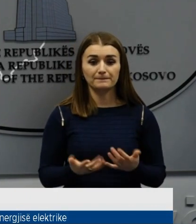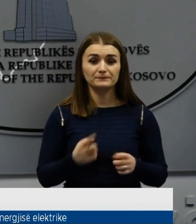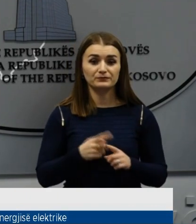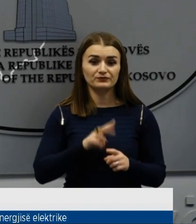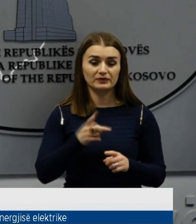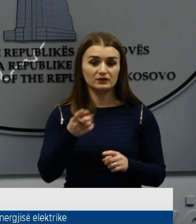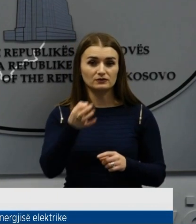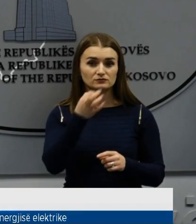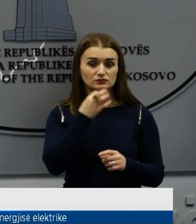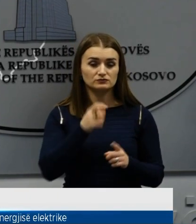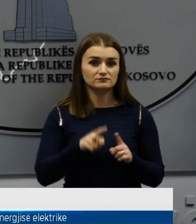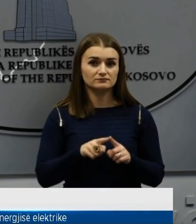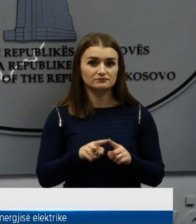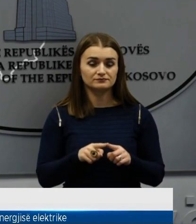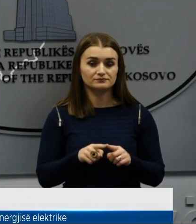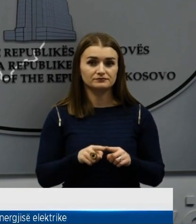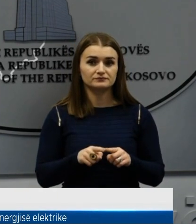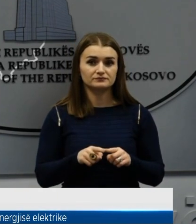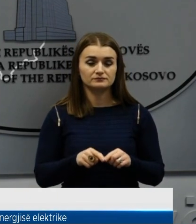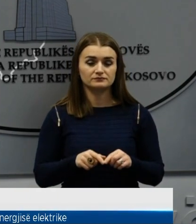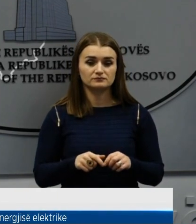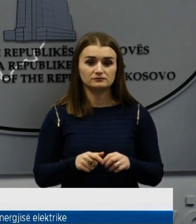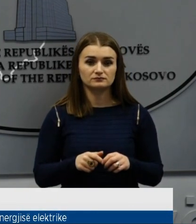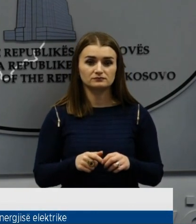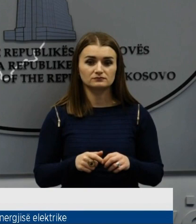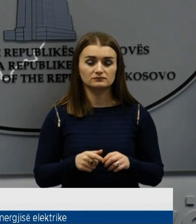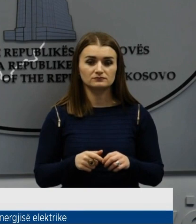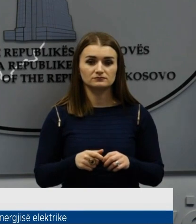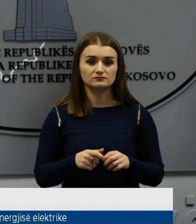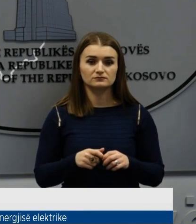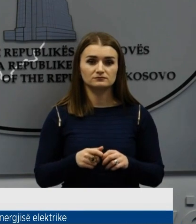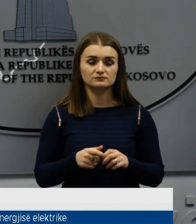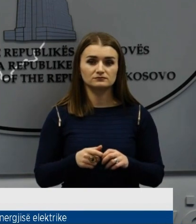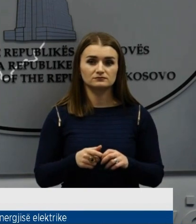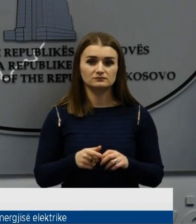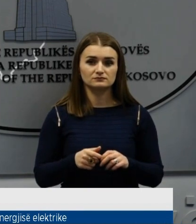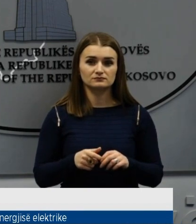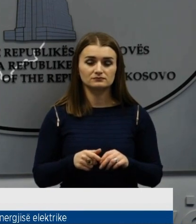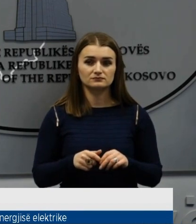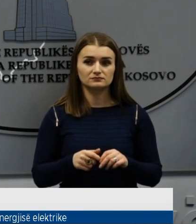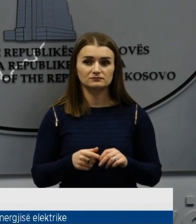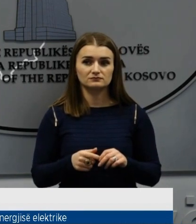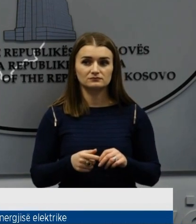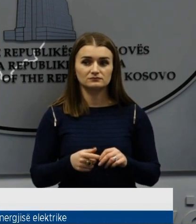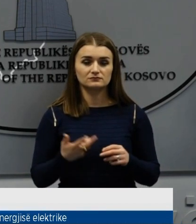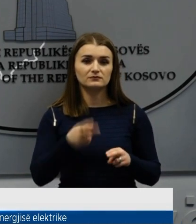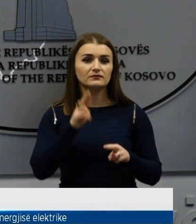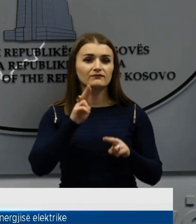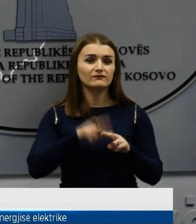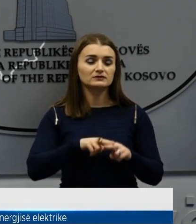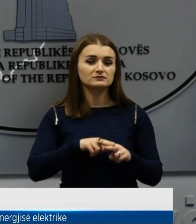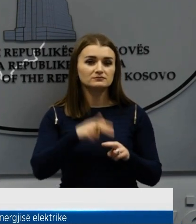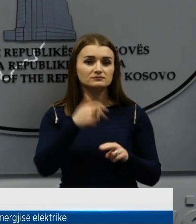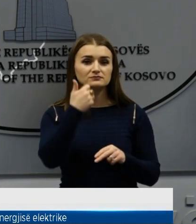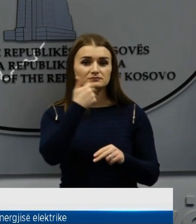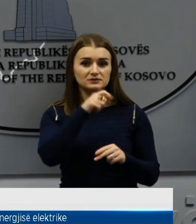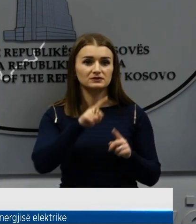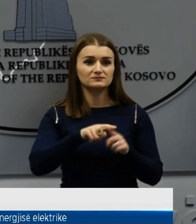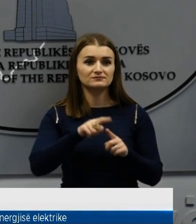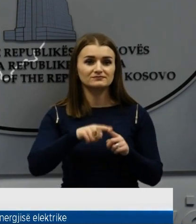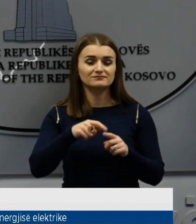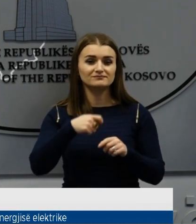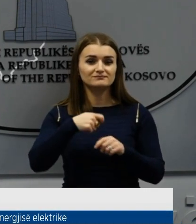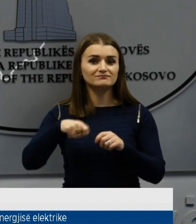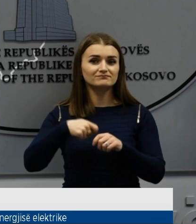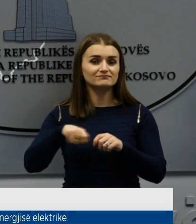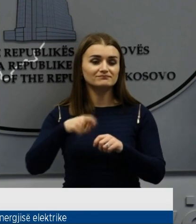gabim vendimi për të mos marrë vendim për të ndërtuar gazjellësin. Në fakt, unë mendoj që kriza